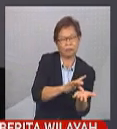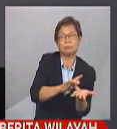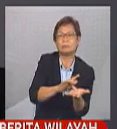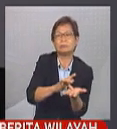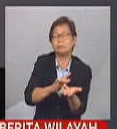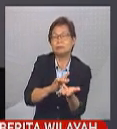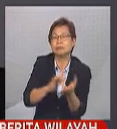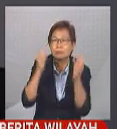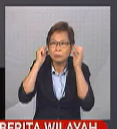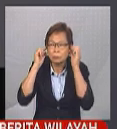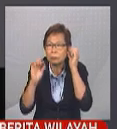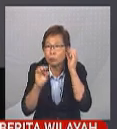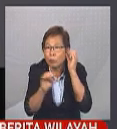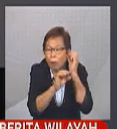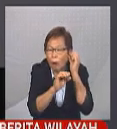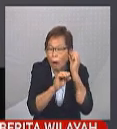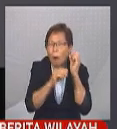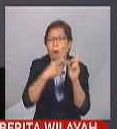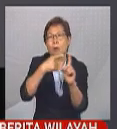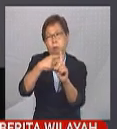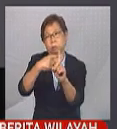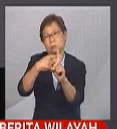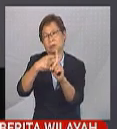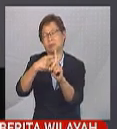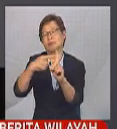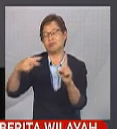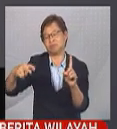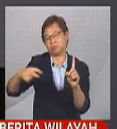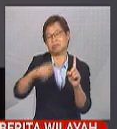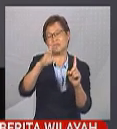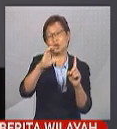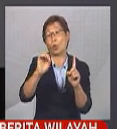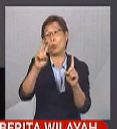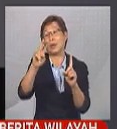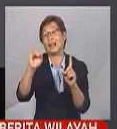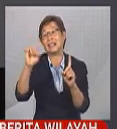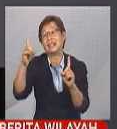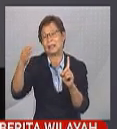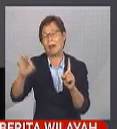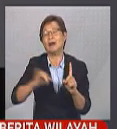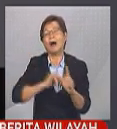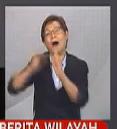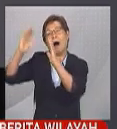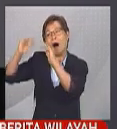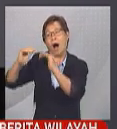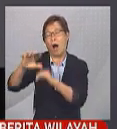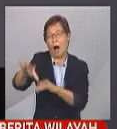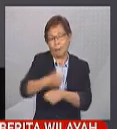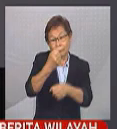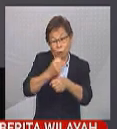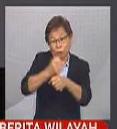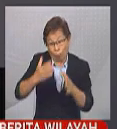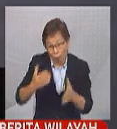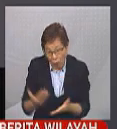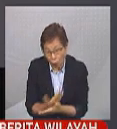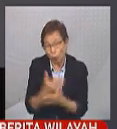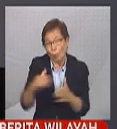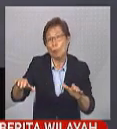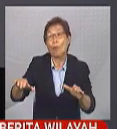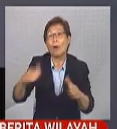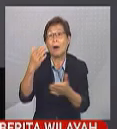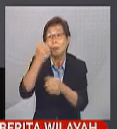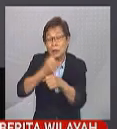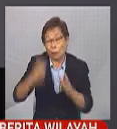yang disahkan positif Saya berharap pengambilan kaki tangan baru ini akan dapat dibuat dengan segera